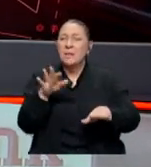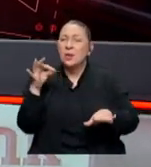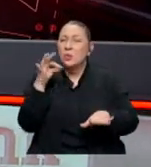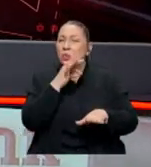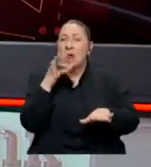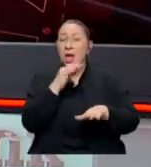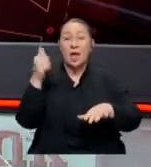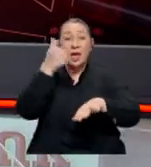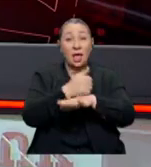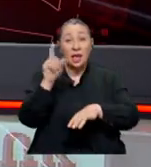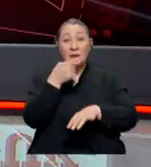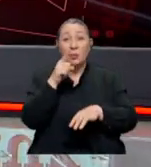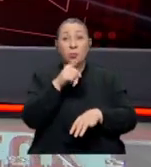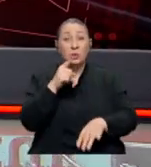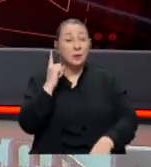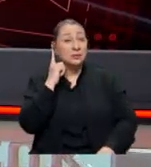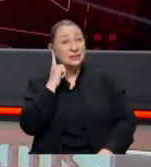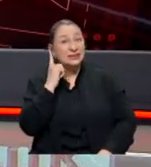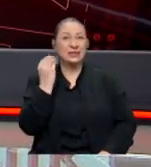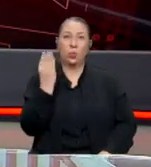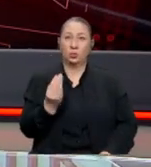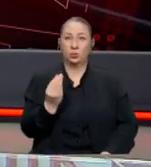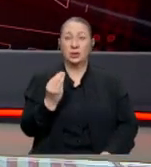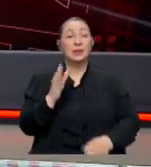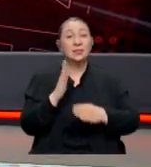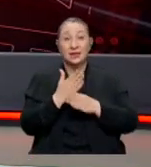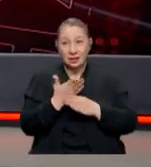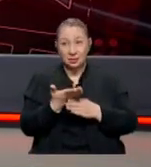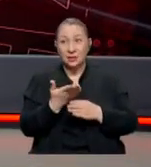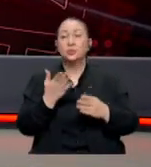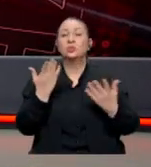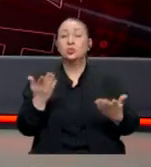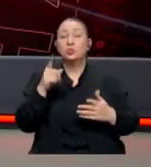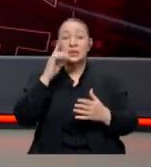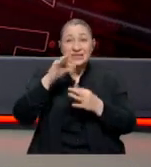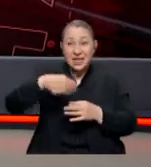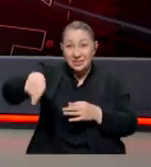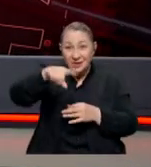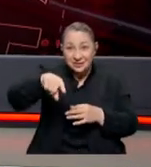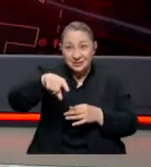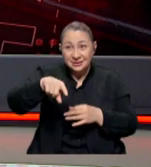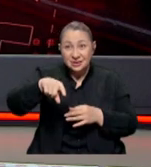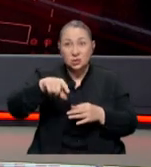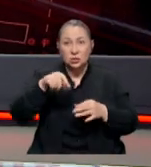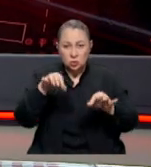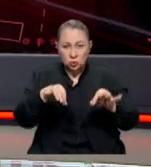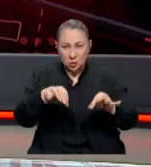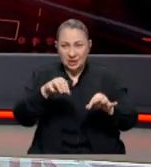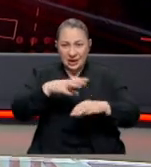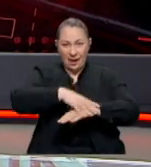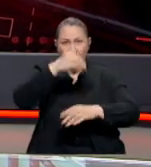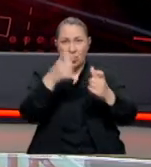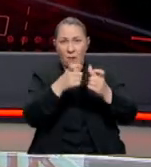Bakın iktidar buna da kulak kabartsa iyi olur. Neden? Çünkü bu insanlar şu anki